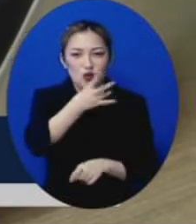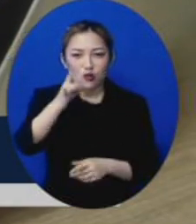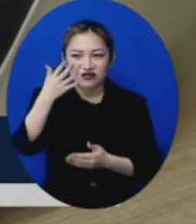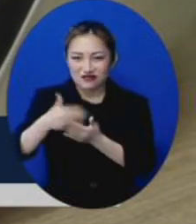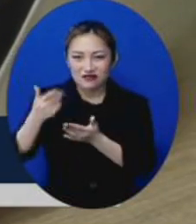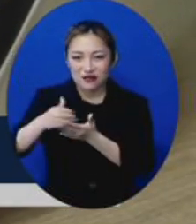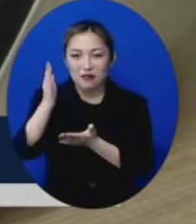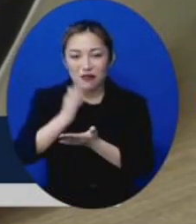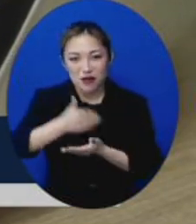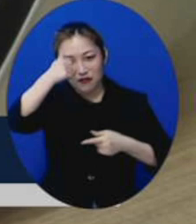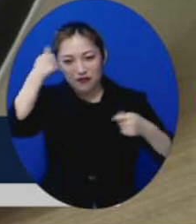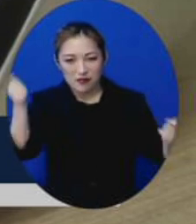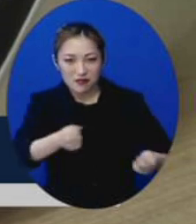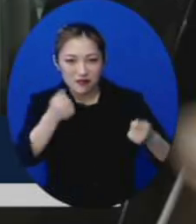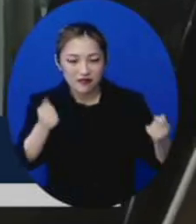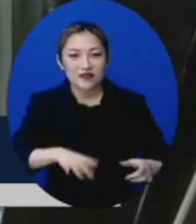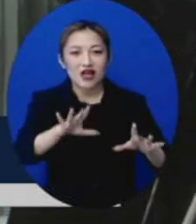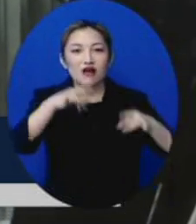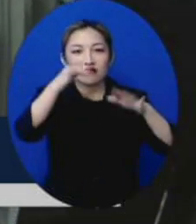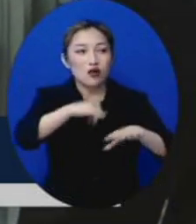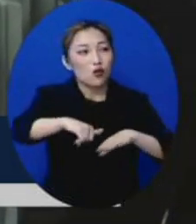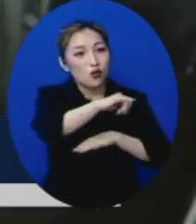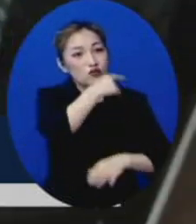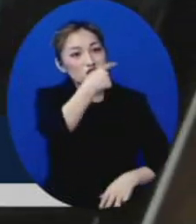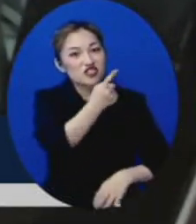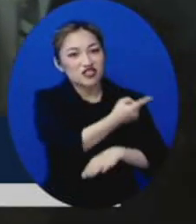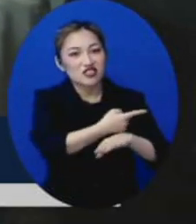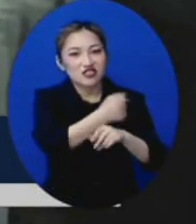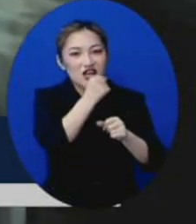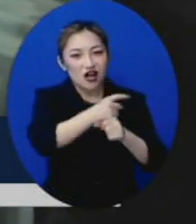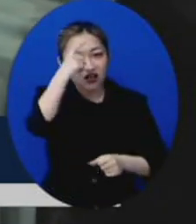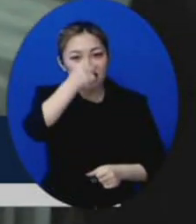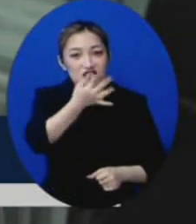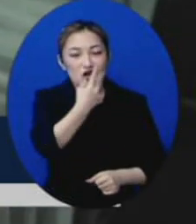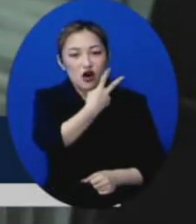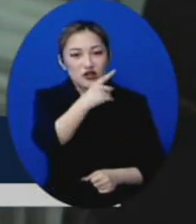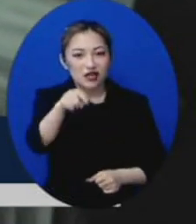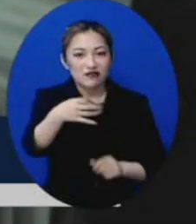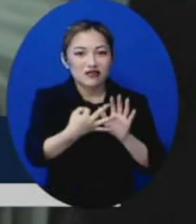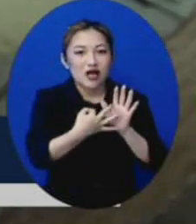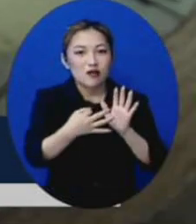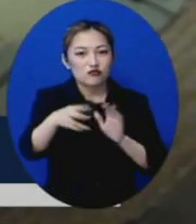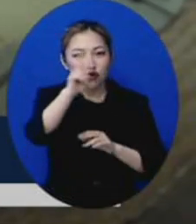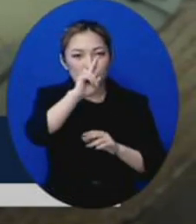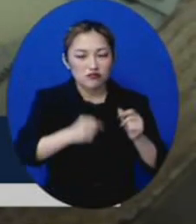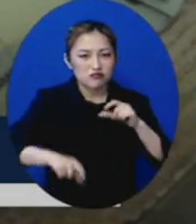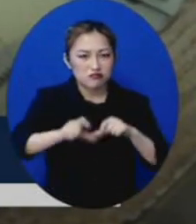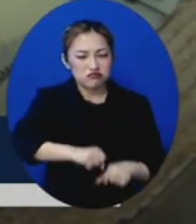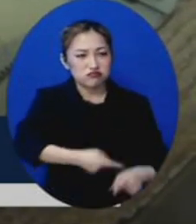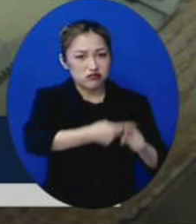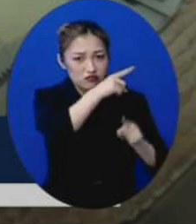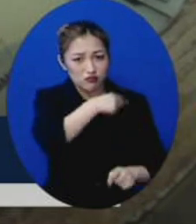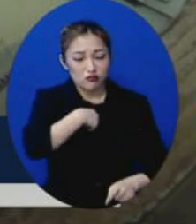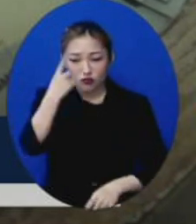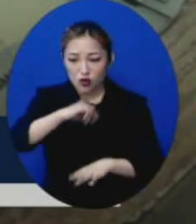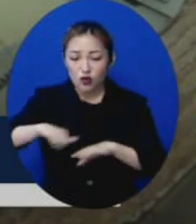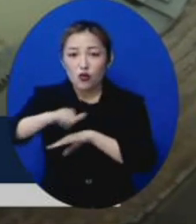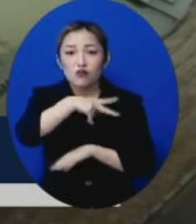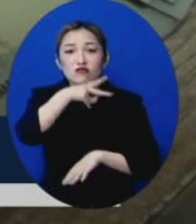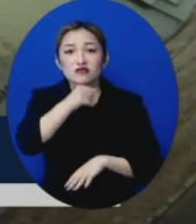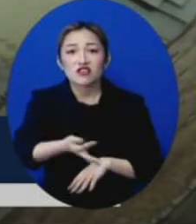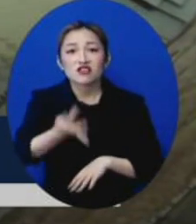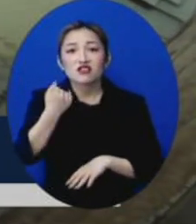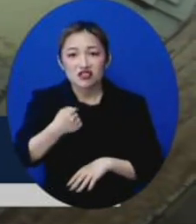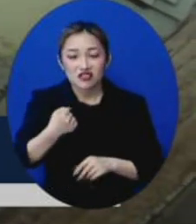экспортлог мал аж ахуй эрхэлдэг Австрали улсын хувьд нэг цагийн ажлын хөлс нь 21.8 доллар болж нэмэгдсэн. За харин манай улсын цалин